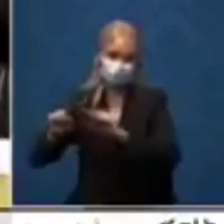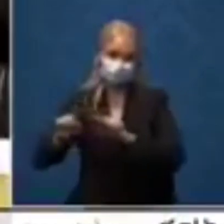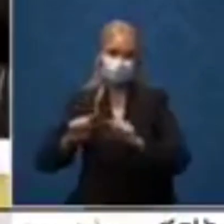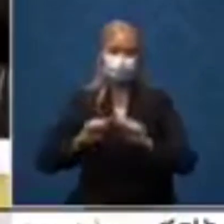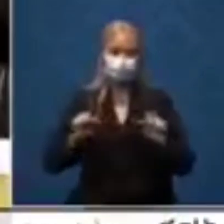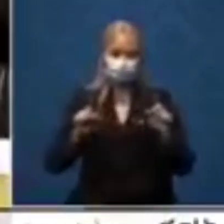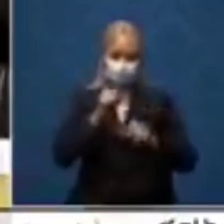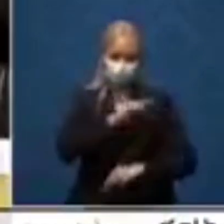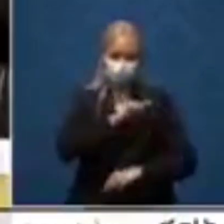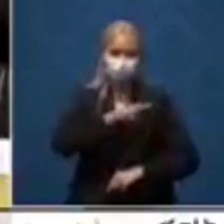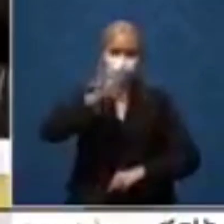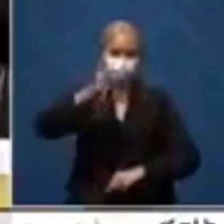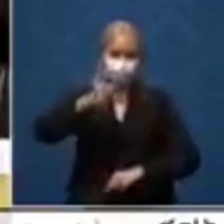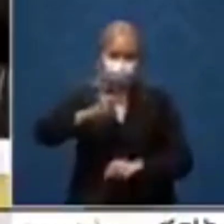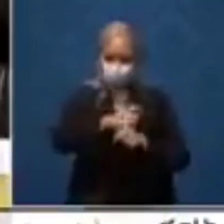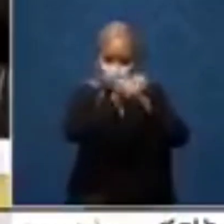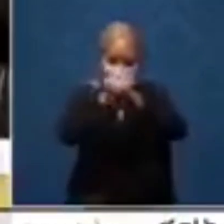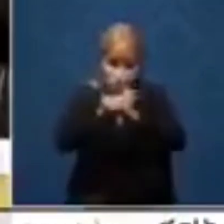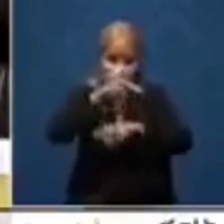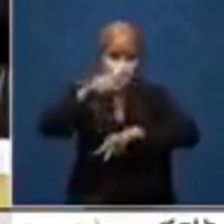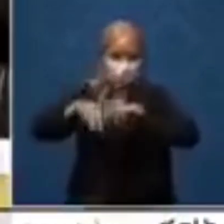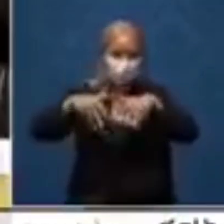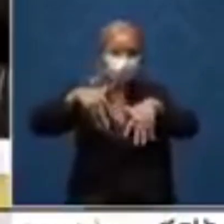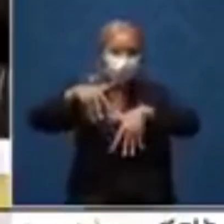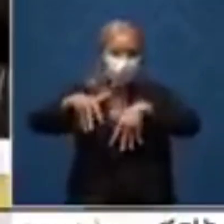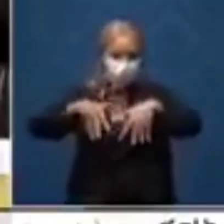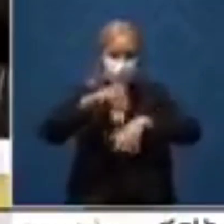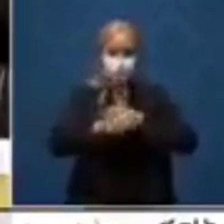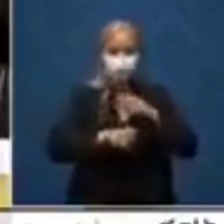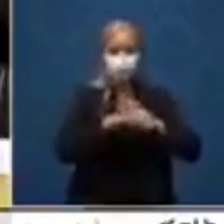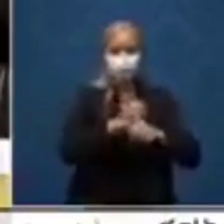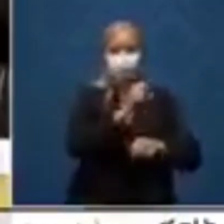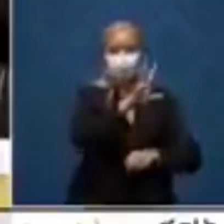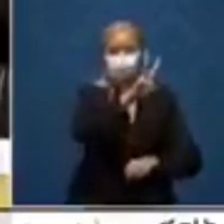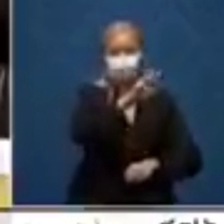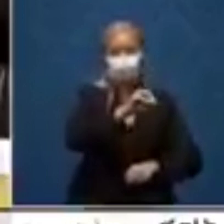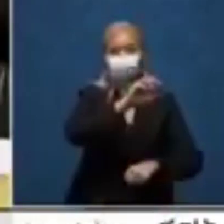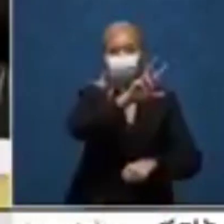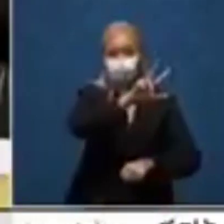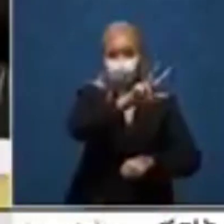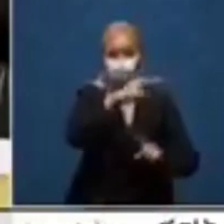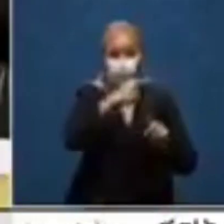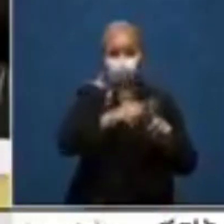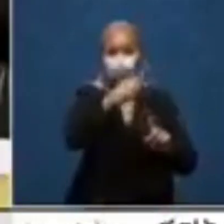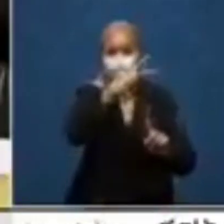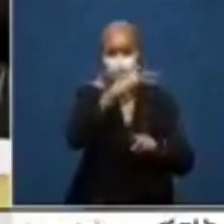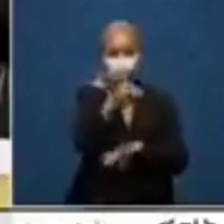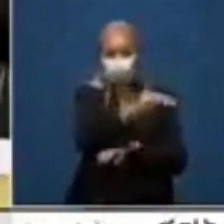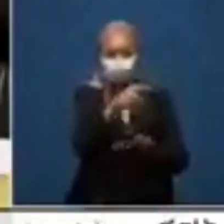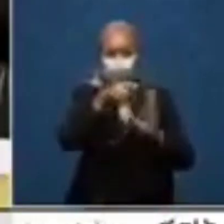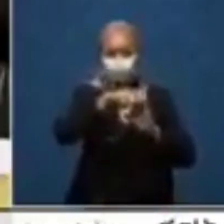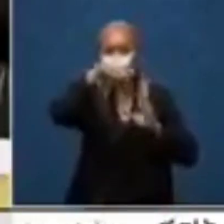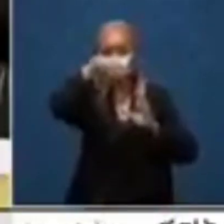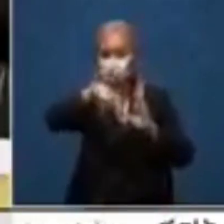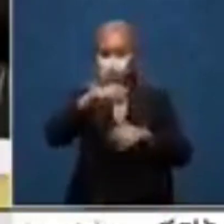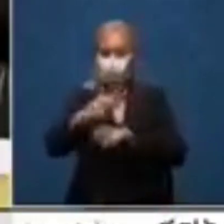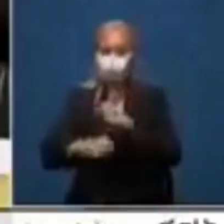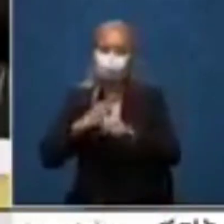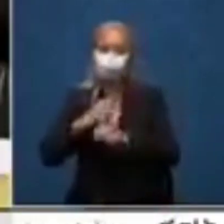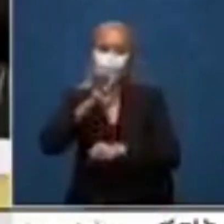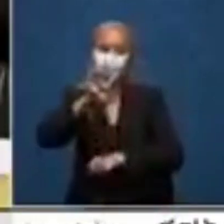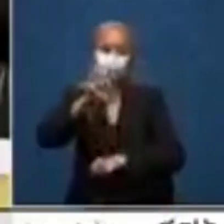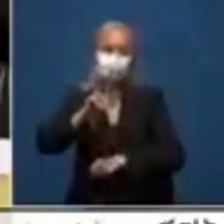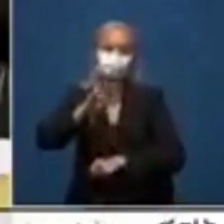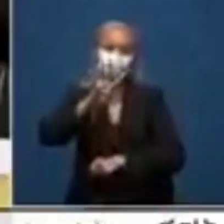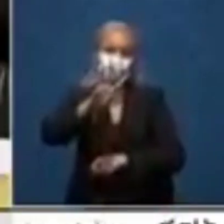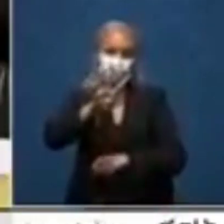ในเดือนกุมภานะคะปี63เกิดเหตุกราดยิงโคราชมิถุนายน64เกิดเหตุกราดยิง